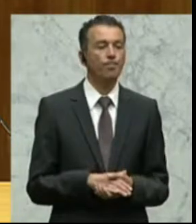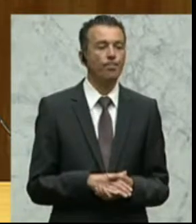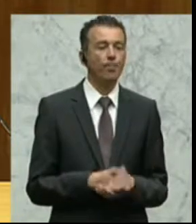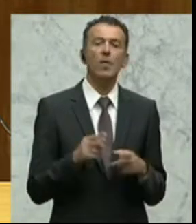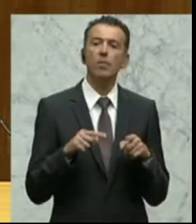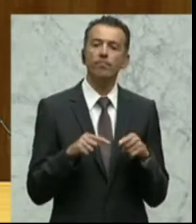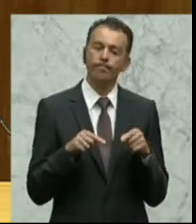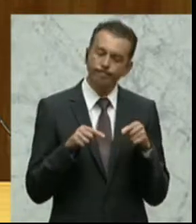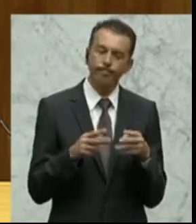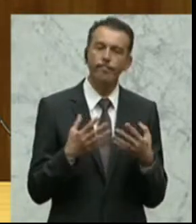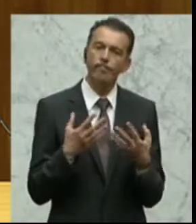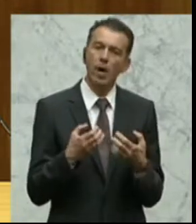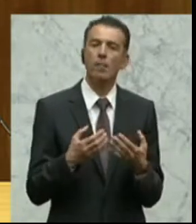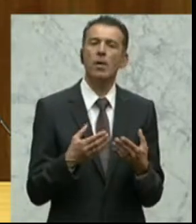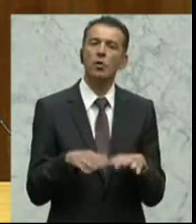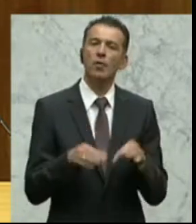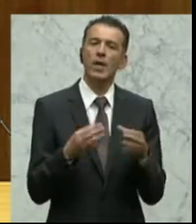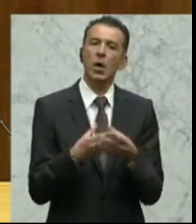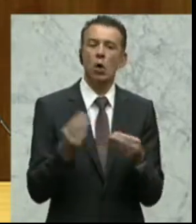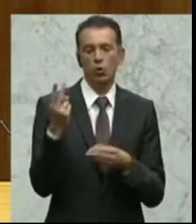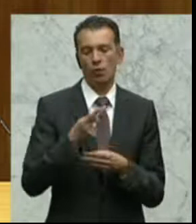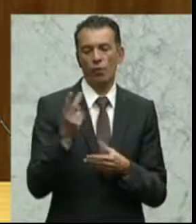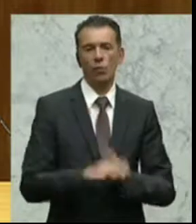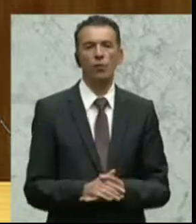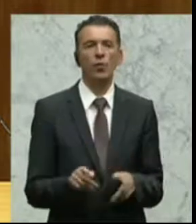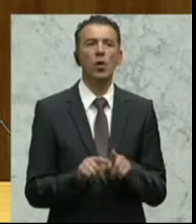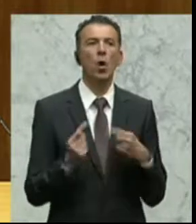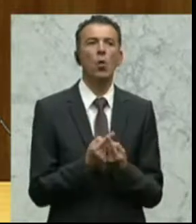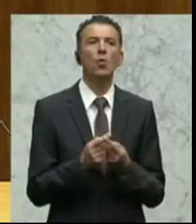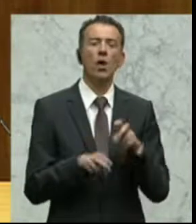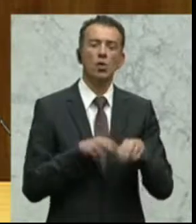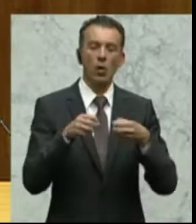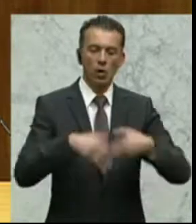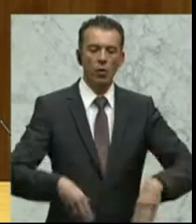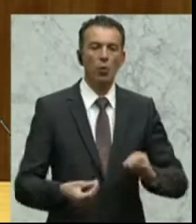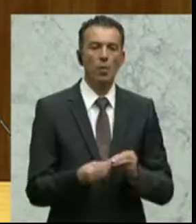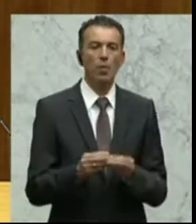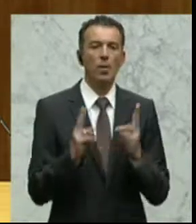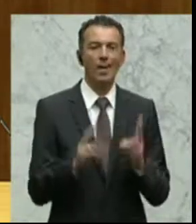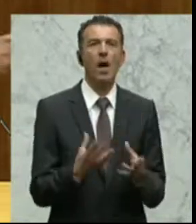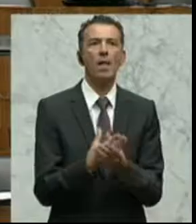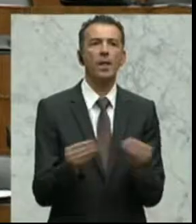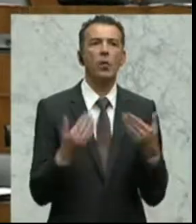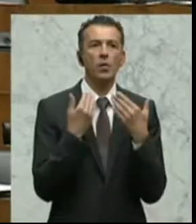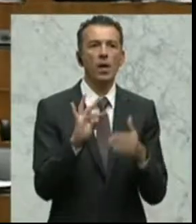einer vernünftigen Lösung finden, damit wir auch unsere Steuerstrukturprobleme lösen können. Dankeschön.